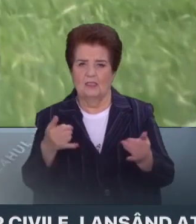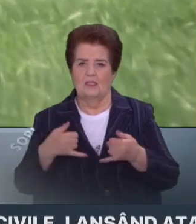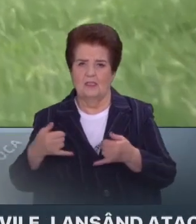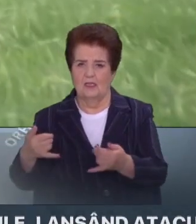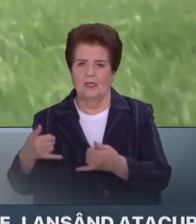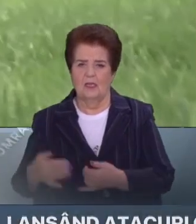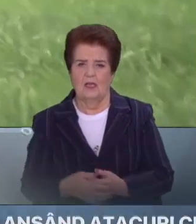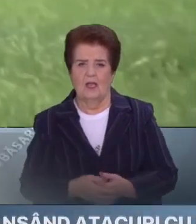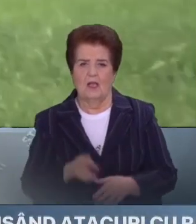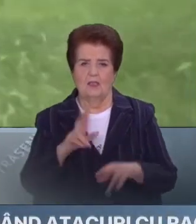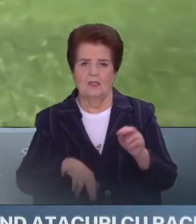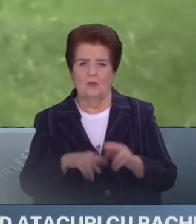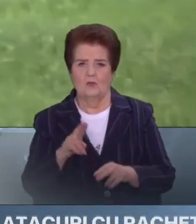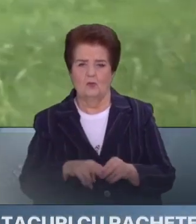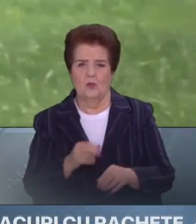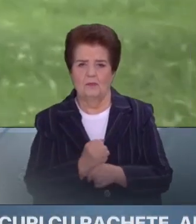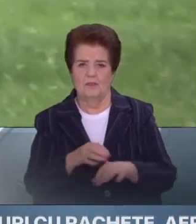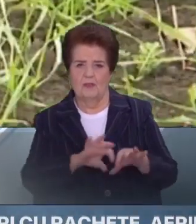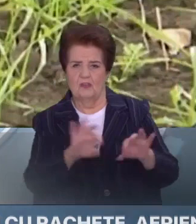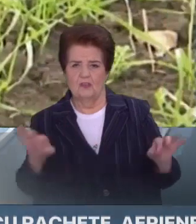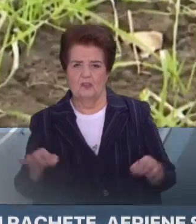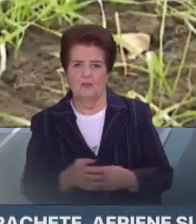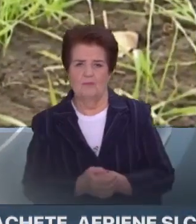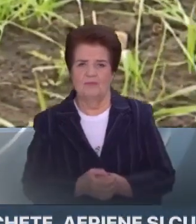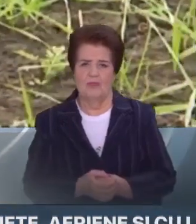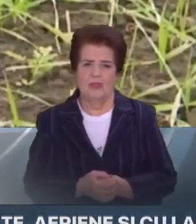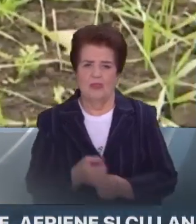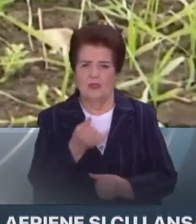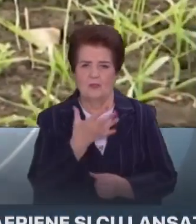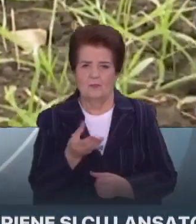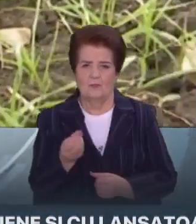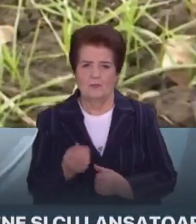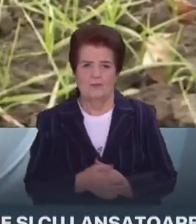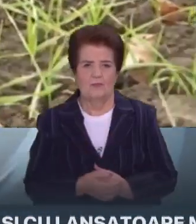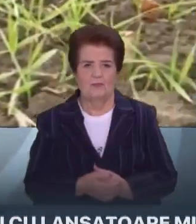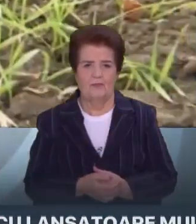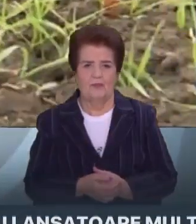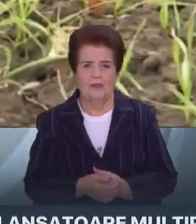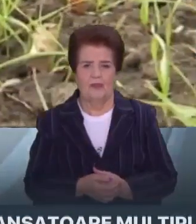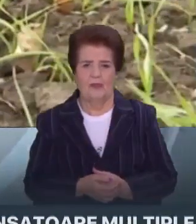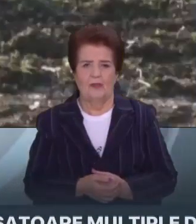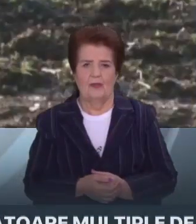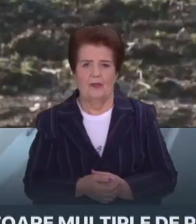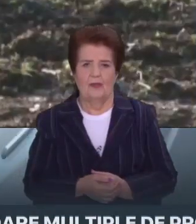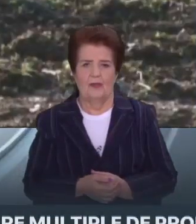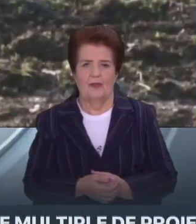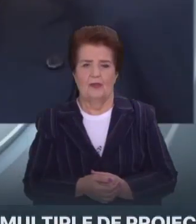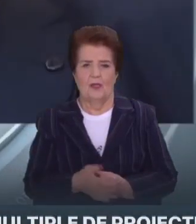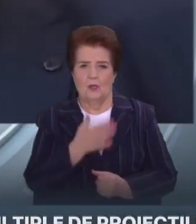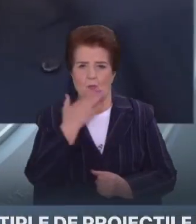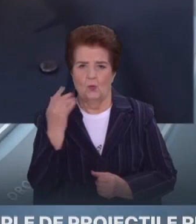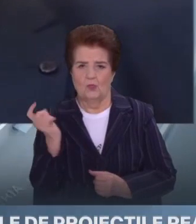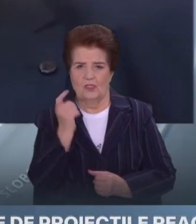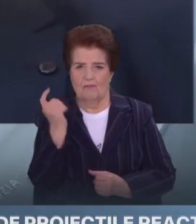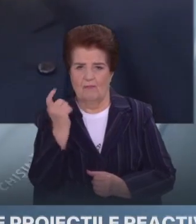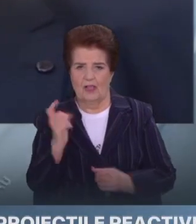edificăm, ca să le construim, să le avem lucrative atunci când este necesar. Mulți fermieri, domnule